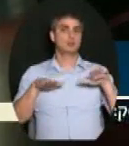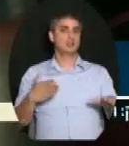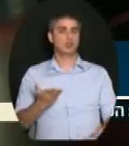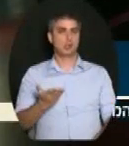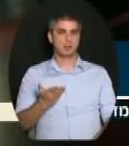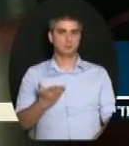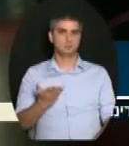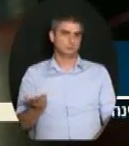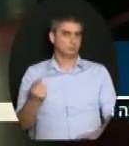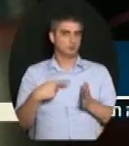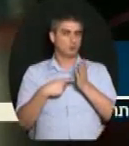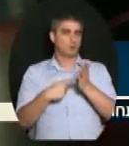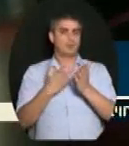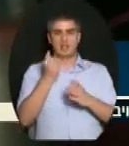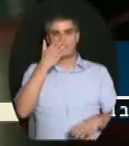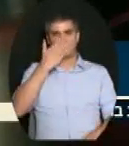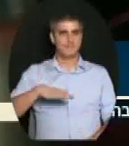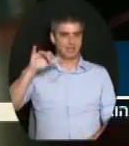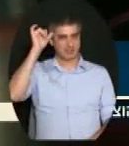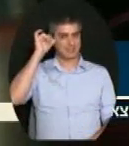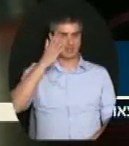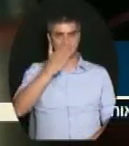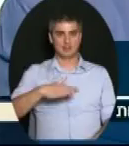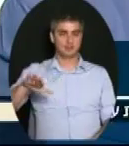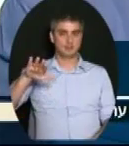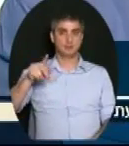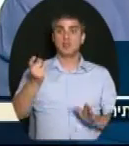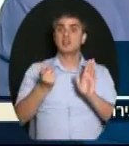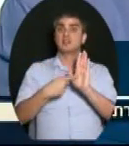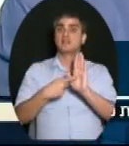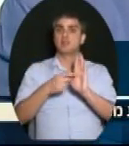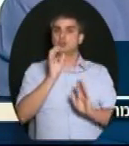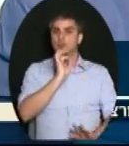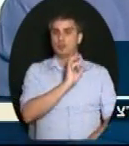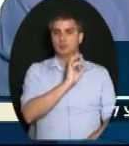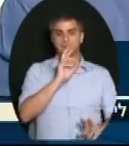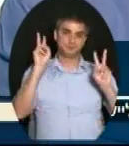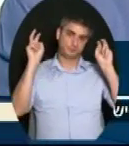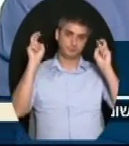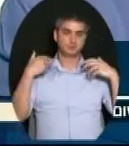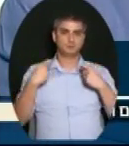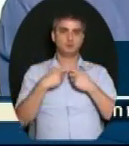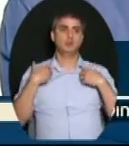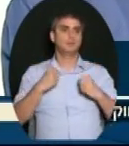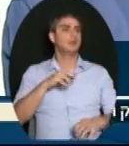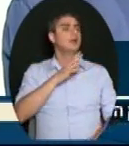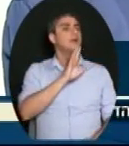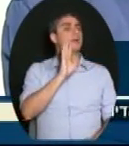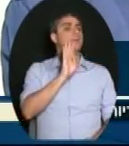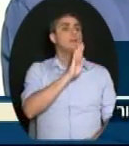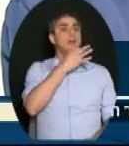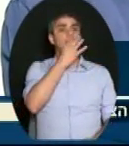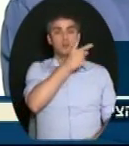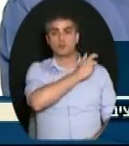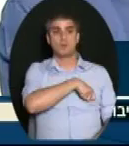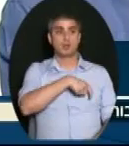טריטוריאליות. לדוגמה, קח את בקעת הירדן. התביעות כביכול ביטחוניות. נתניהו בנאומו בקונגרס,